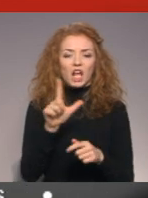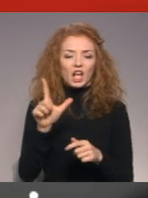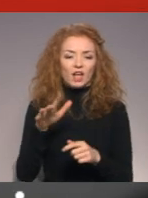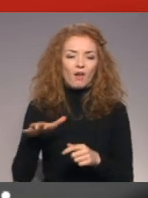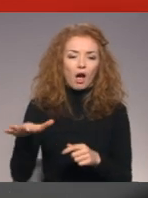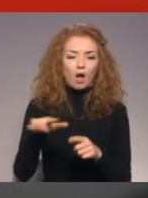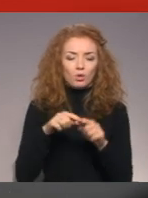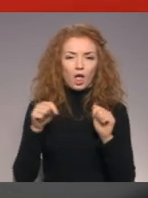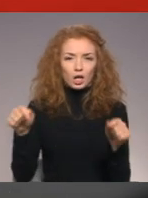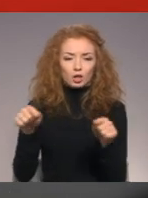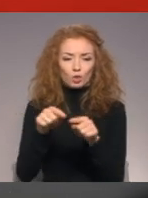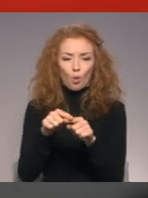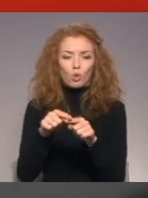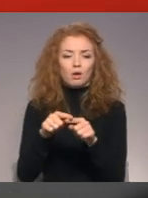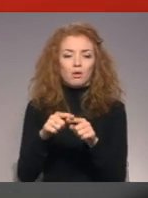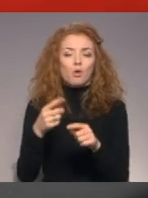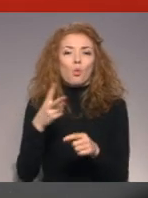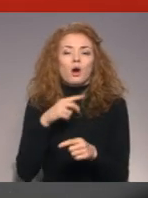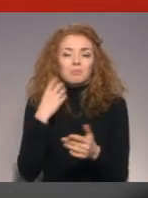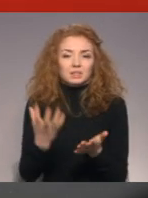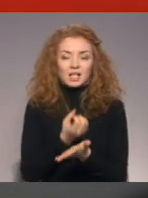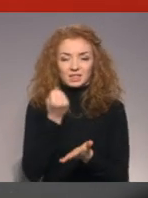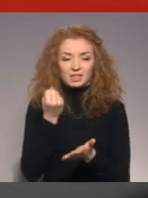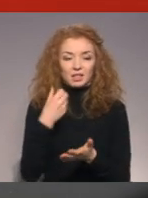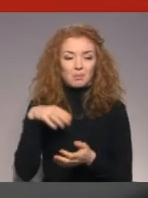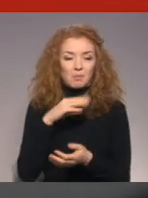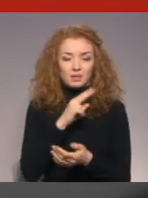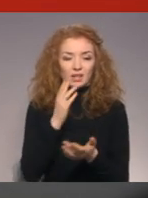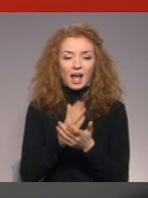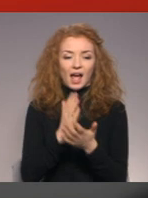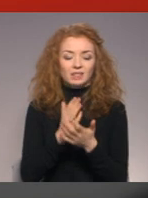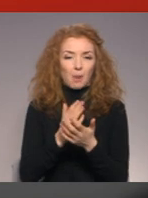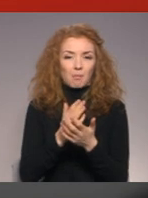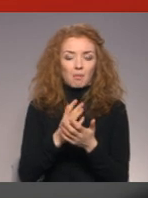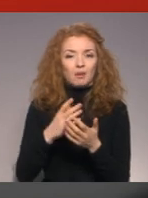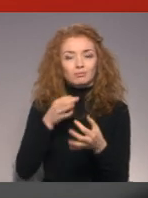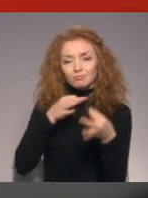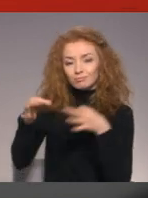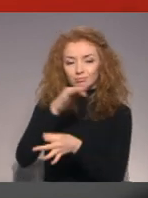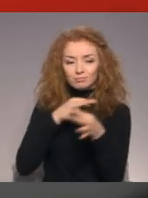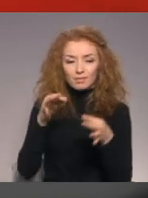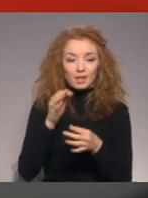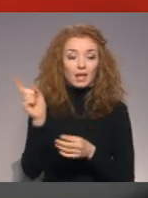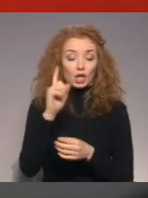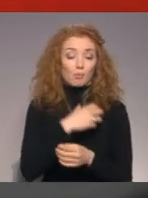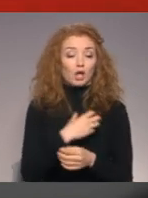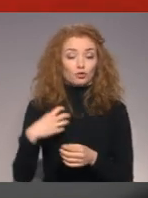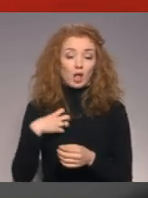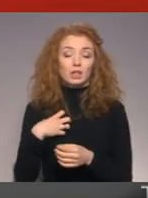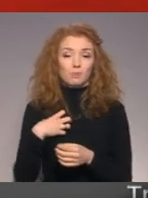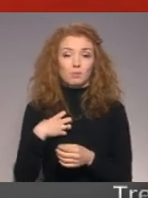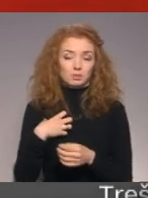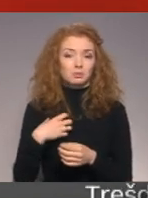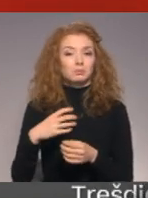Līvānu teritorijā un nu, ko ar to grib sasniegt. Mēs arī neesam bijuši iesaistīti diskusijās, jo piemēram ir pašvaldības,